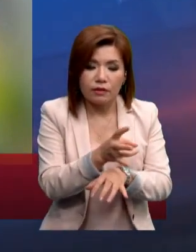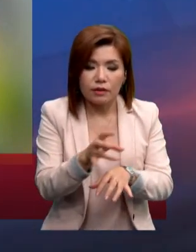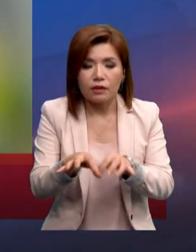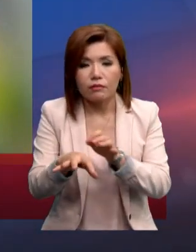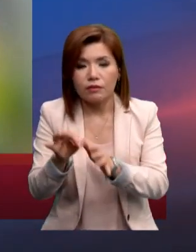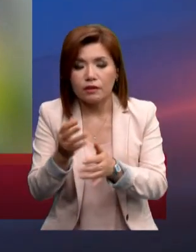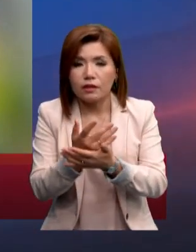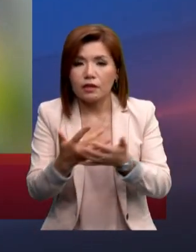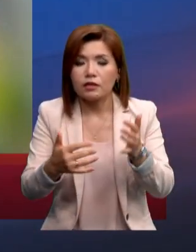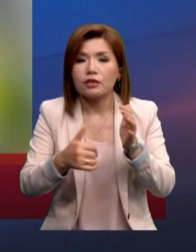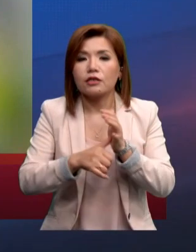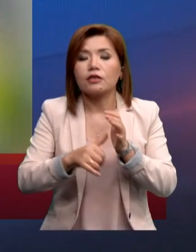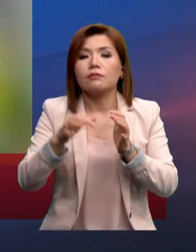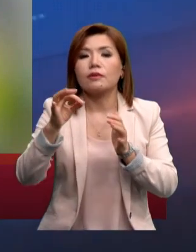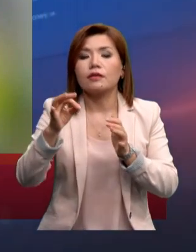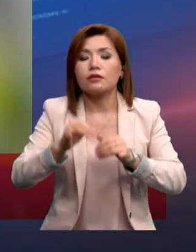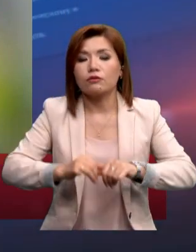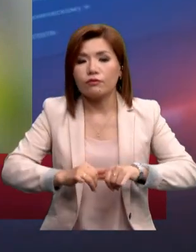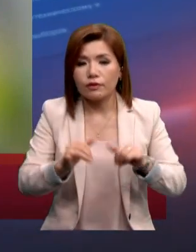до 60%.